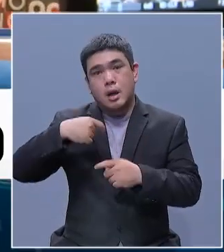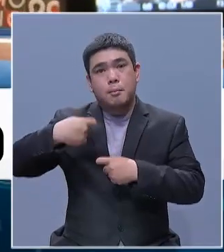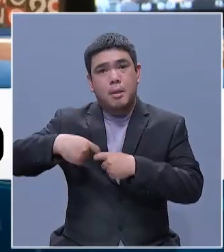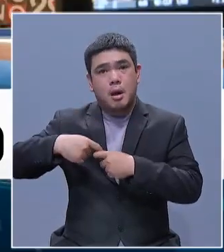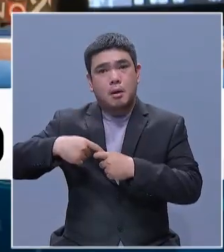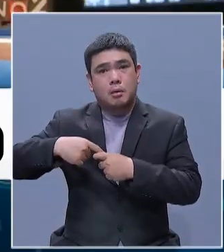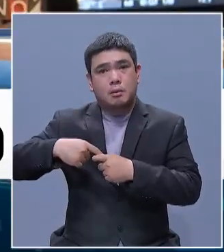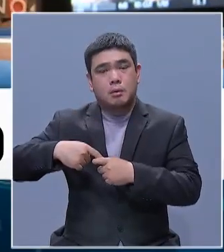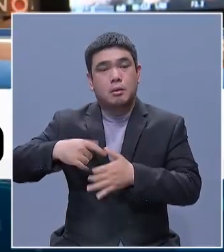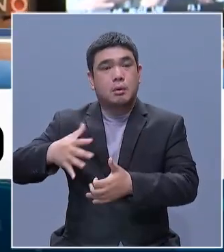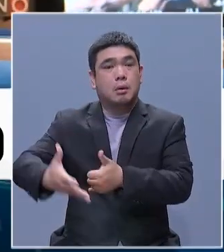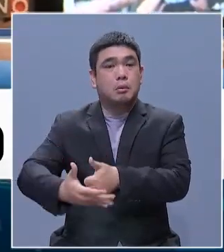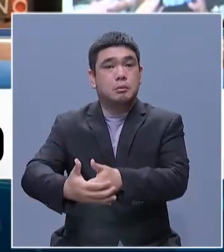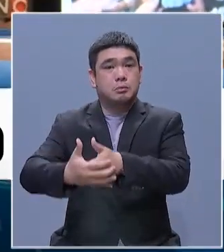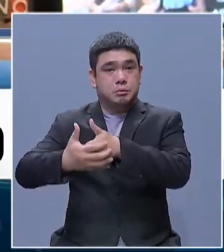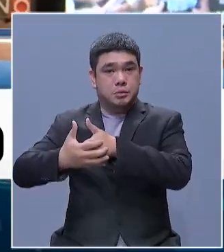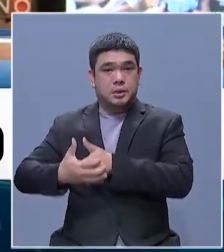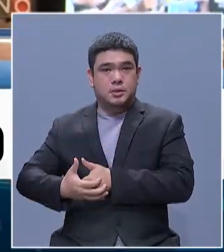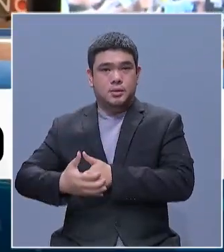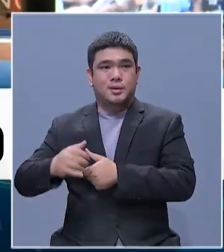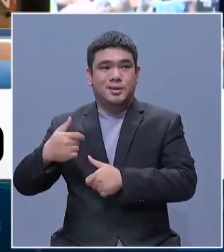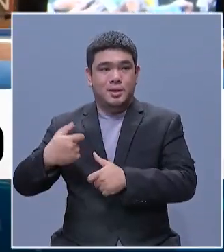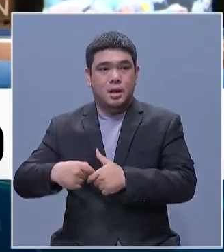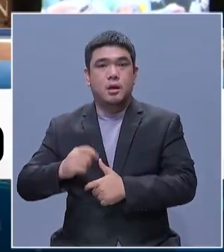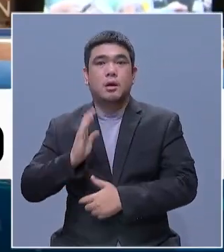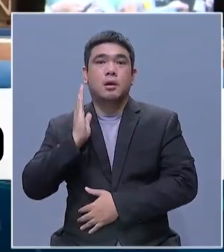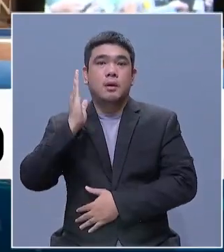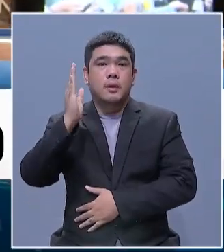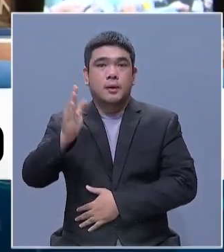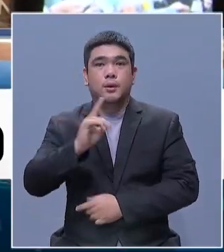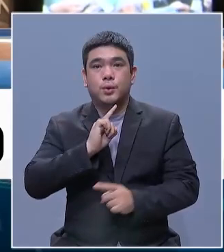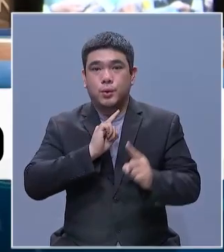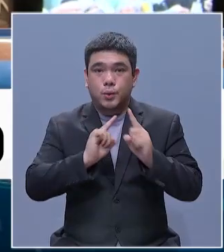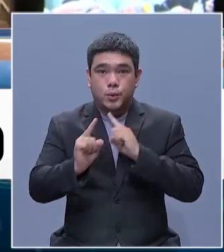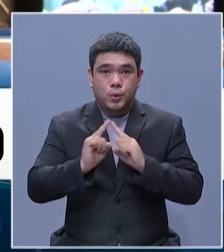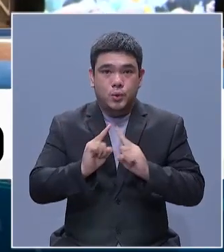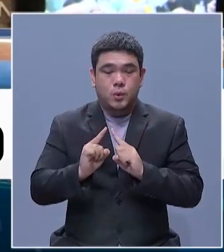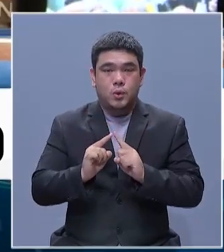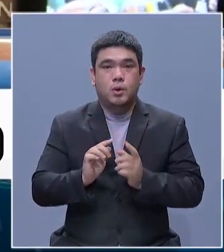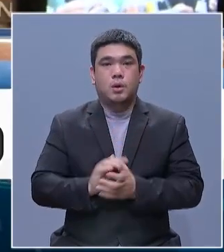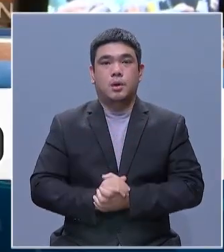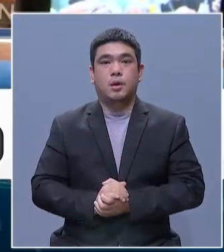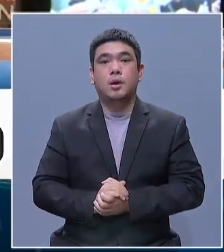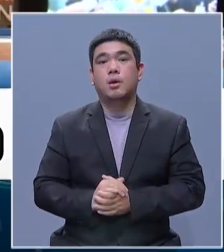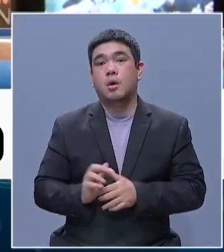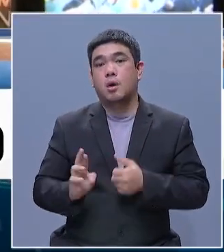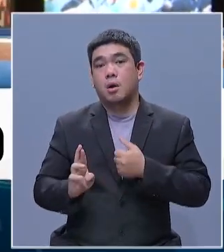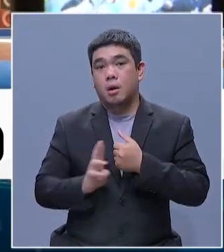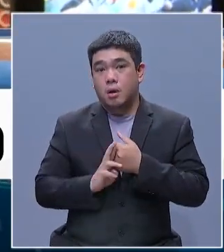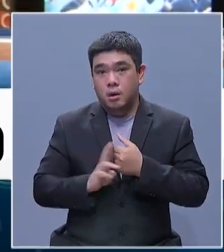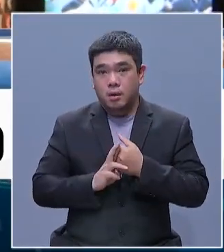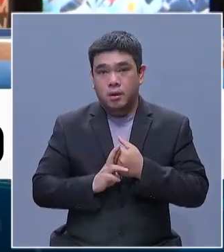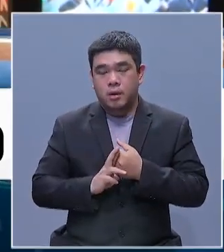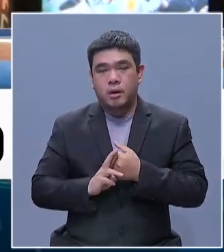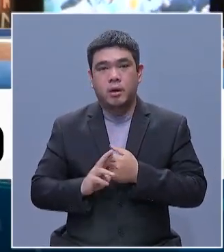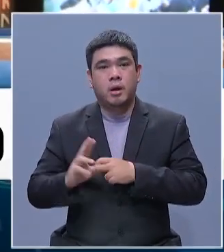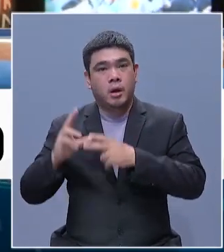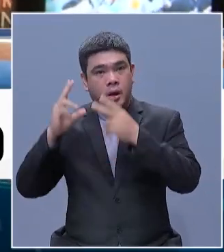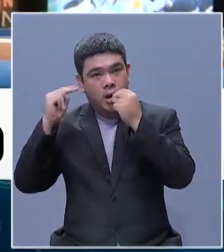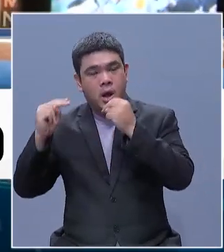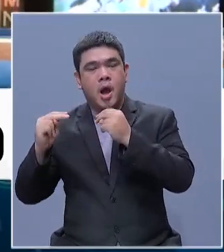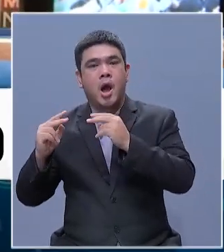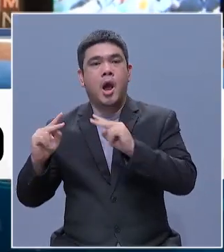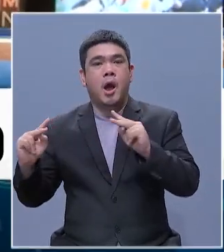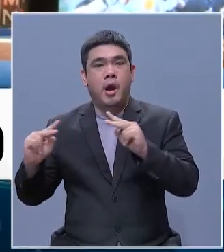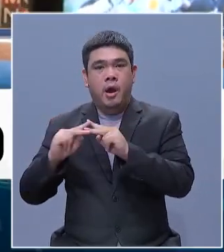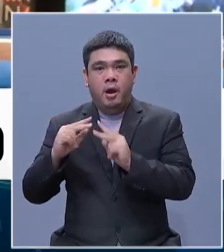หมครับแล้วหลังจากนี้ท่านนายกเองก็บอกว่าเดี๋ยวจะไปพูดคุยกับคุณปานปรีพหิทธานุกรรองนายกและรัฐมนตรีว่าการกระทรวงการต่